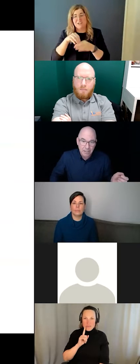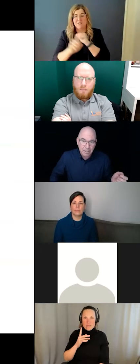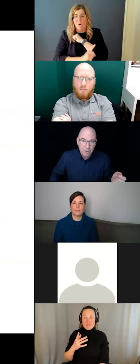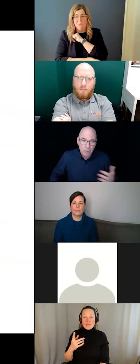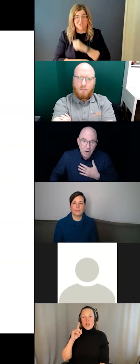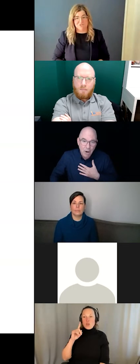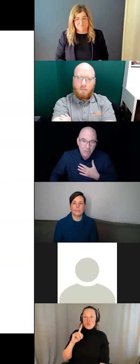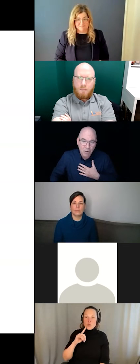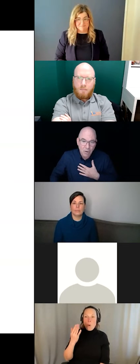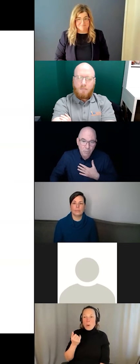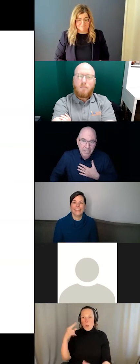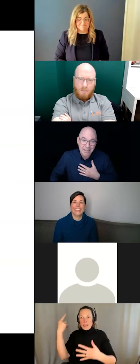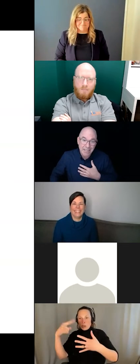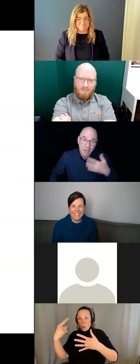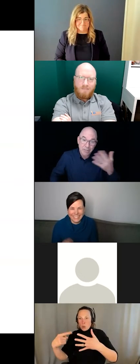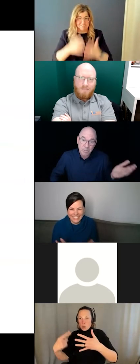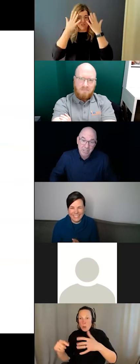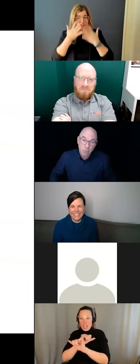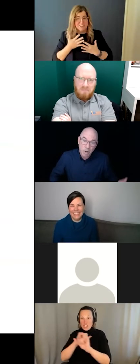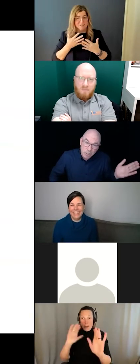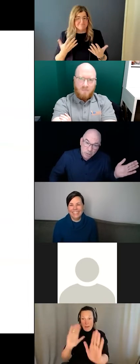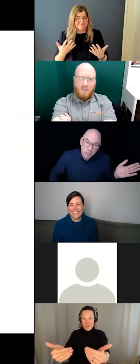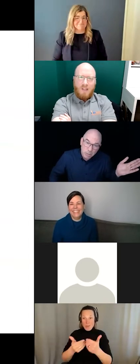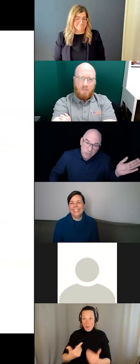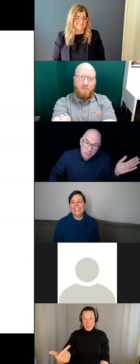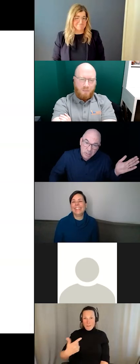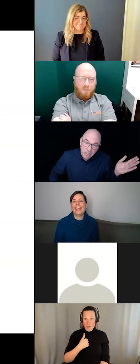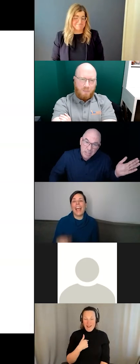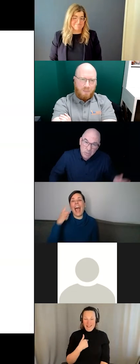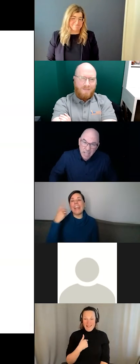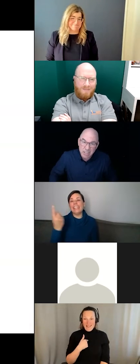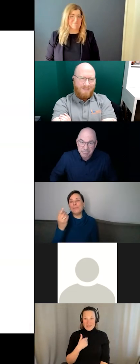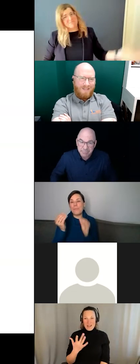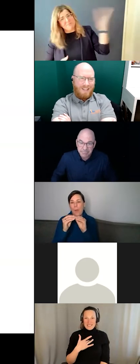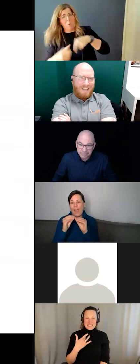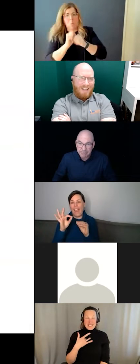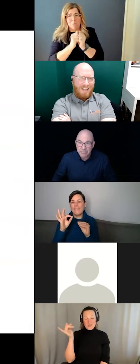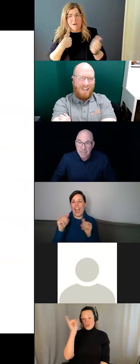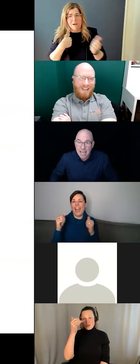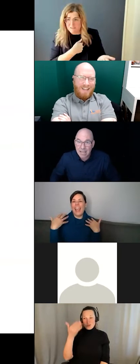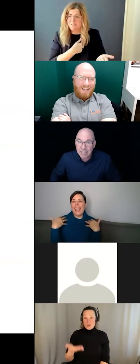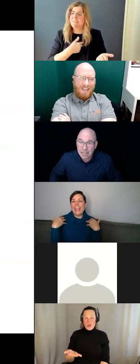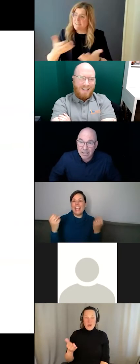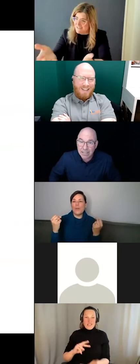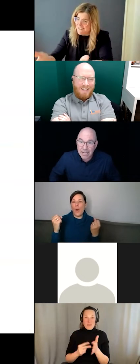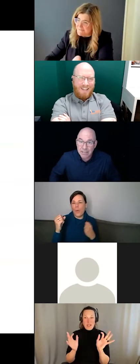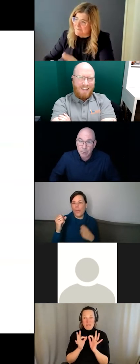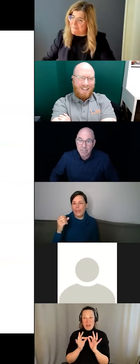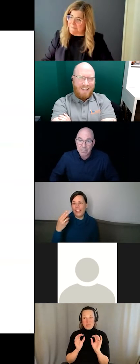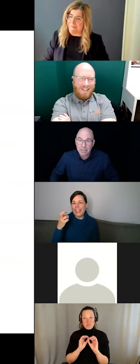doivent prendre des décisions. Oh, les gens sourds ont besoin de ci et cela. Sans notre implication, et je crois que c'est